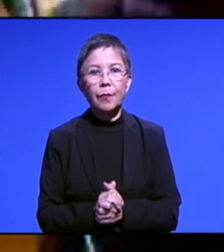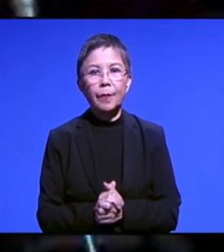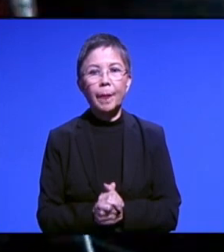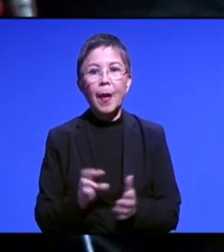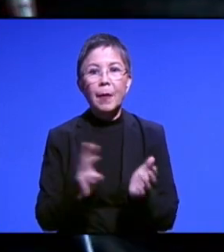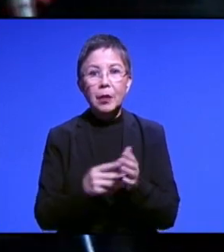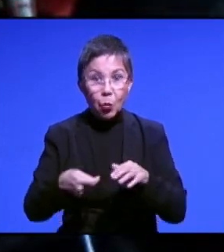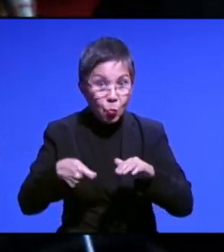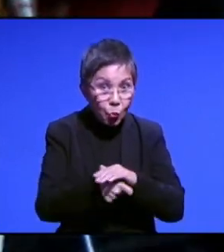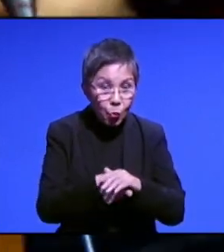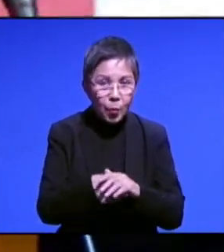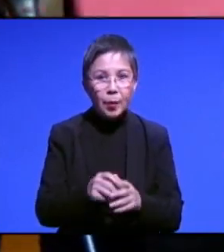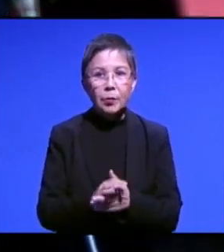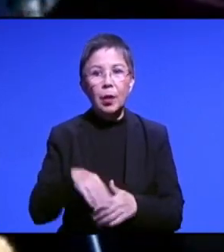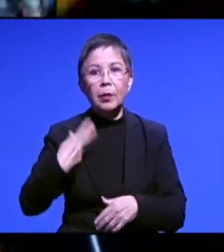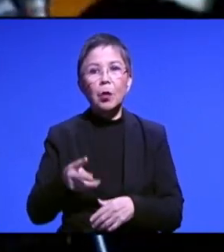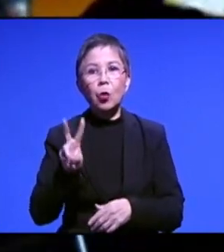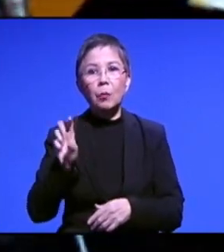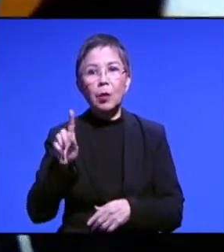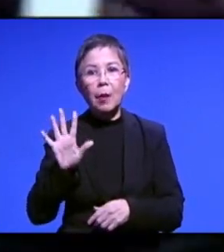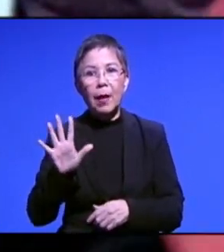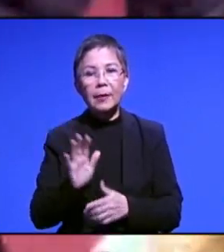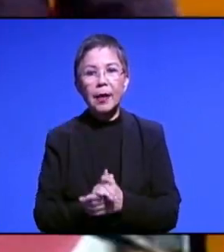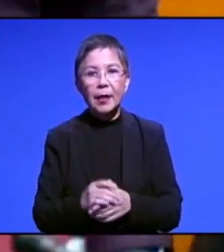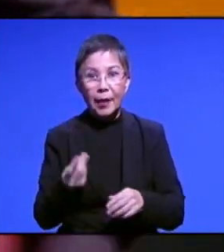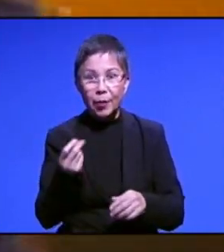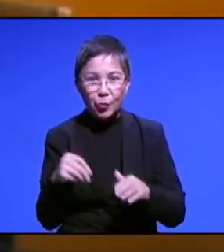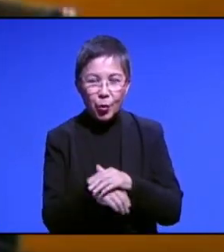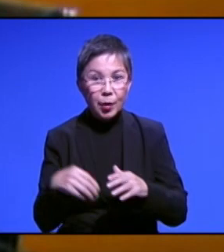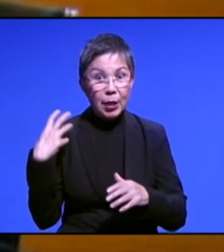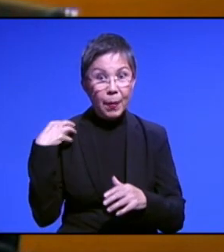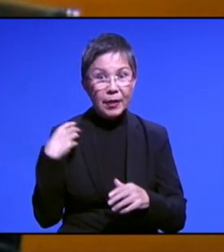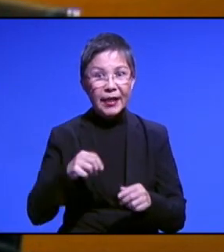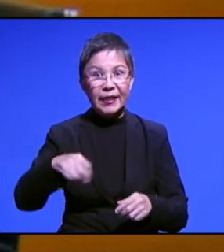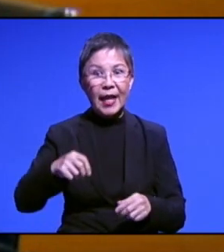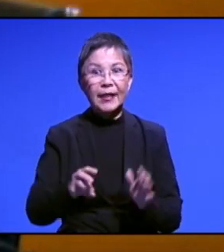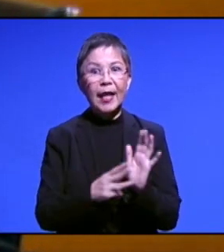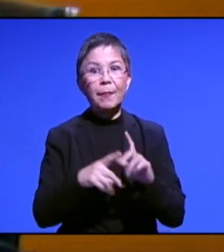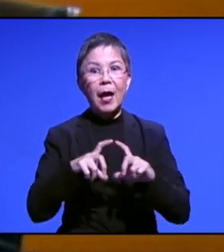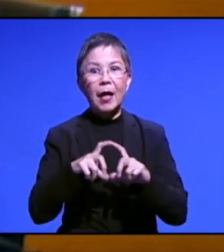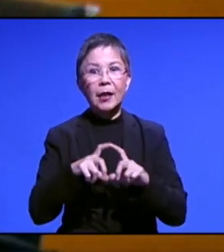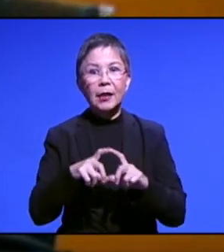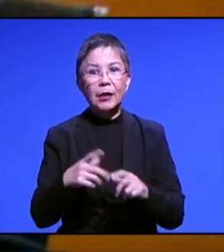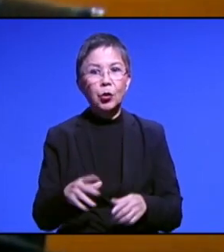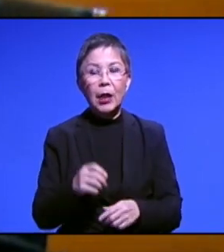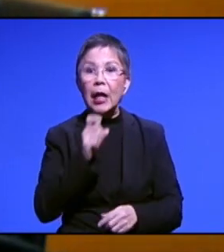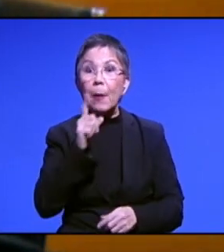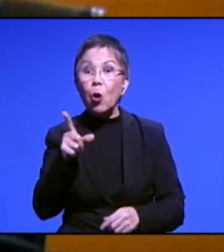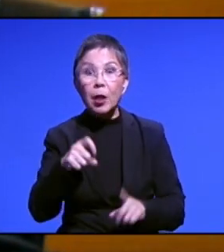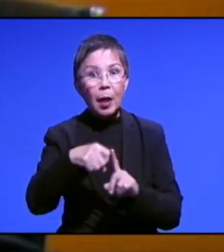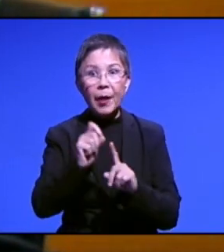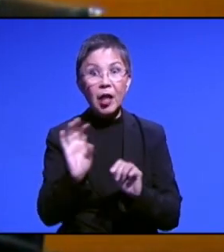Kasus suap terkait pengurusan perkara tahun 2015 dan gratifikasi jabatan Nur Hadi sebagai Sekretaris Mahkamah Agung yang tidak dilaporkan ke